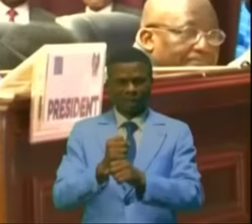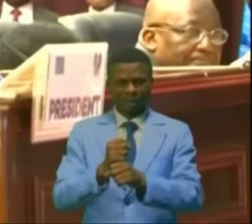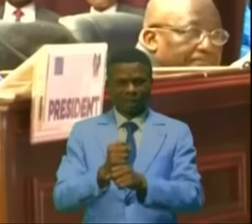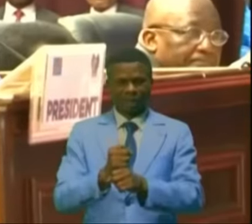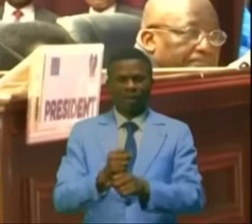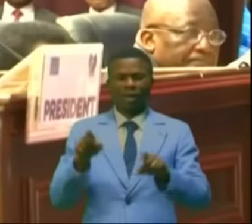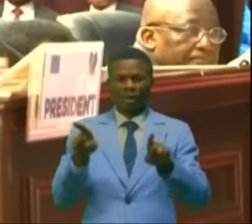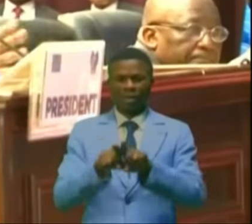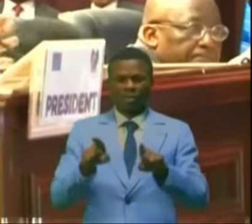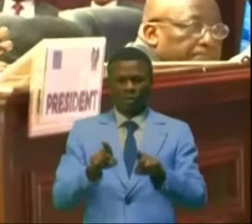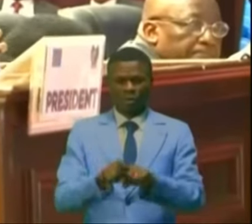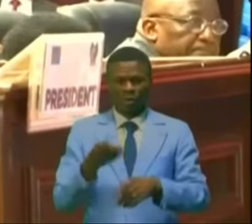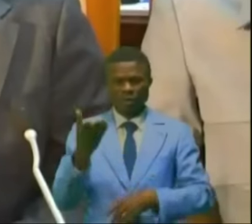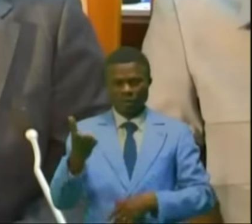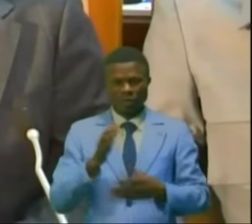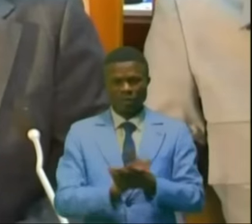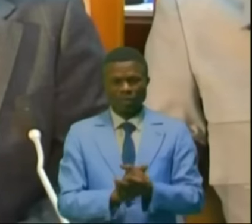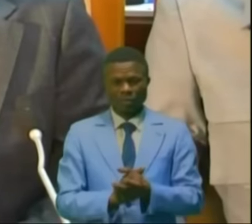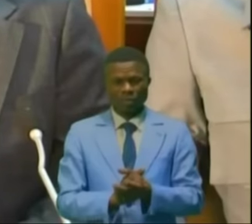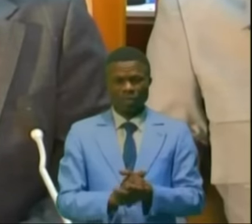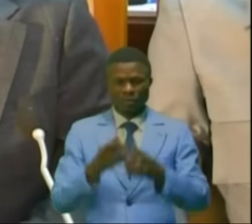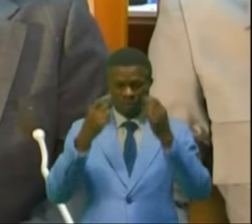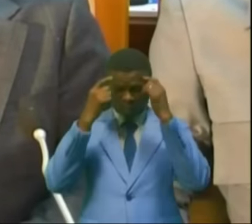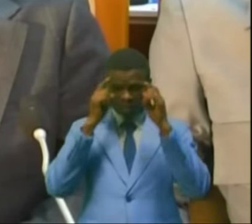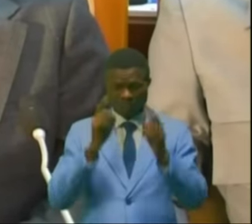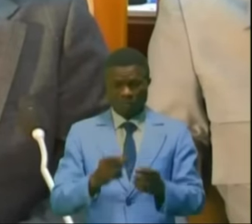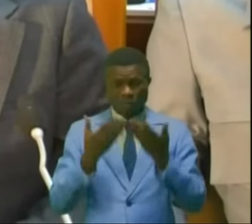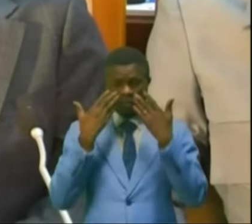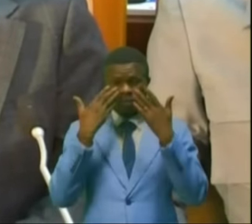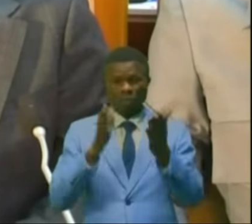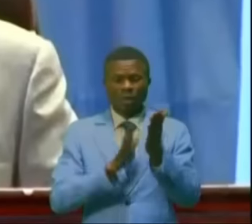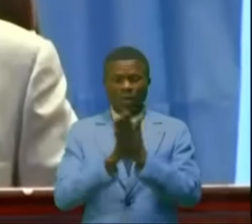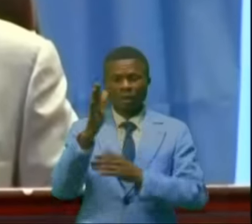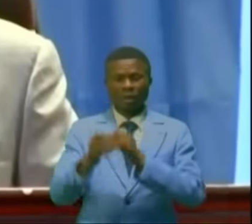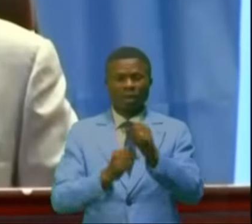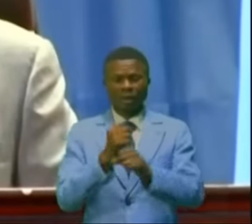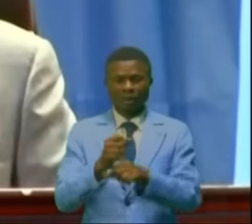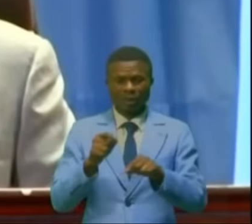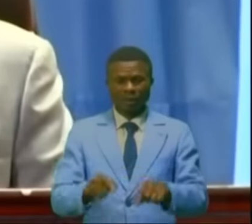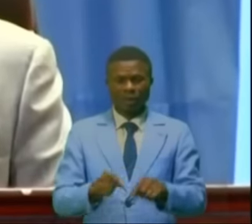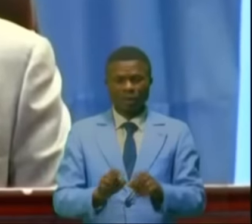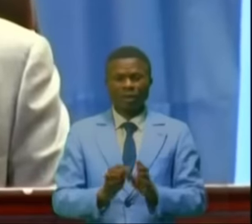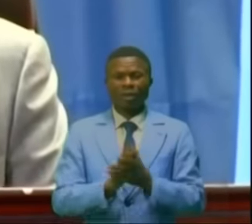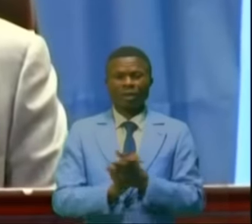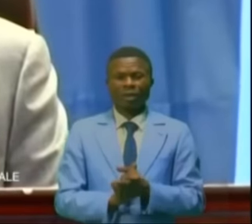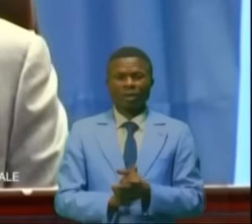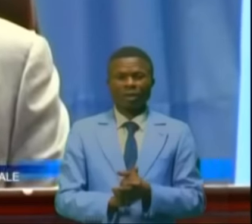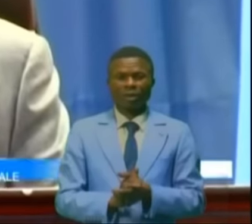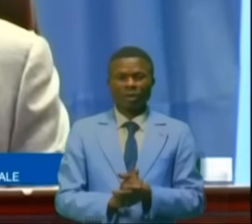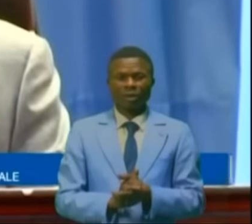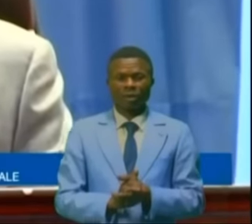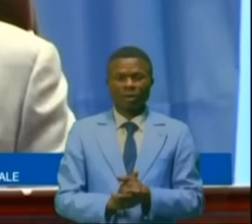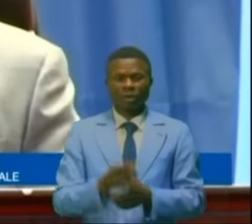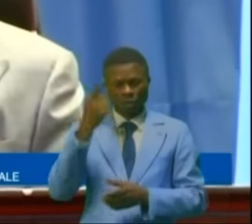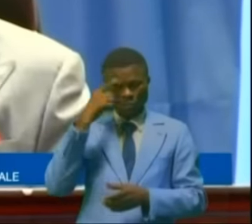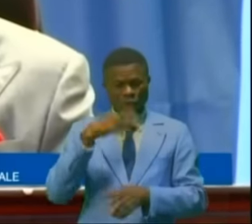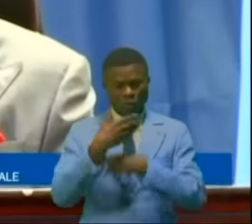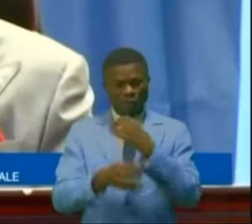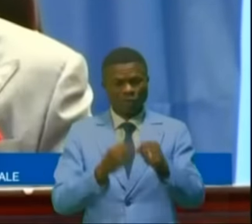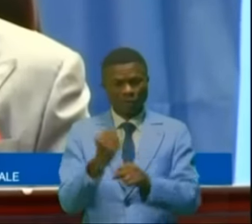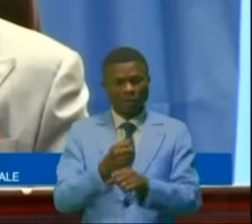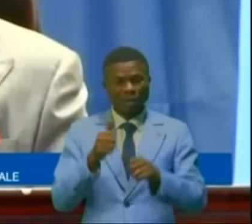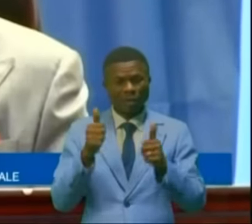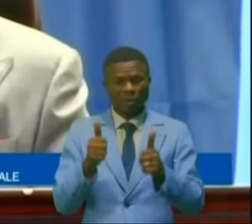le perchoir où il avait siégé voici 15 ans aujourd'hui. Pour mieux accomplir cette mission